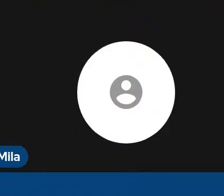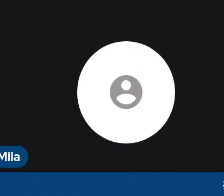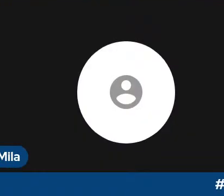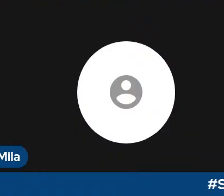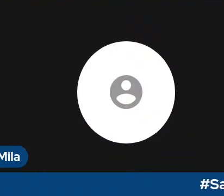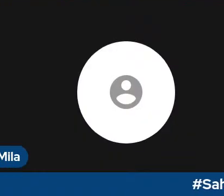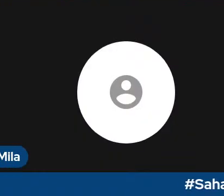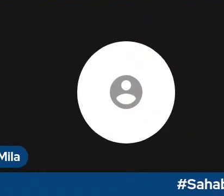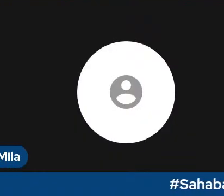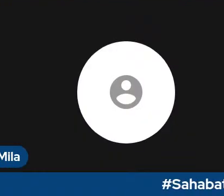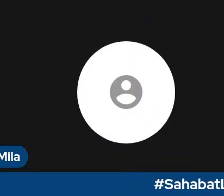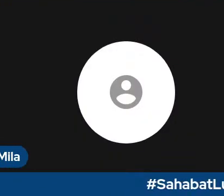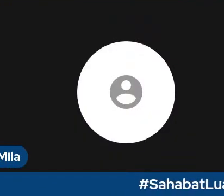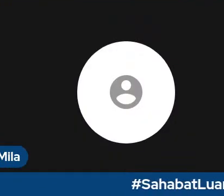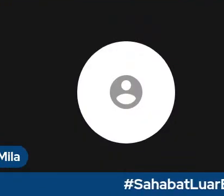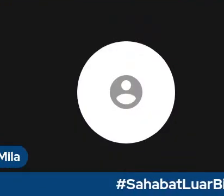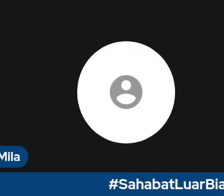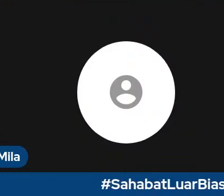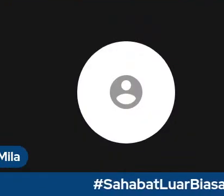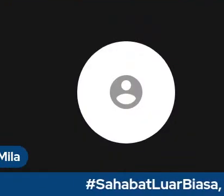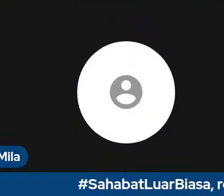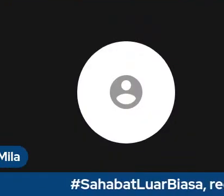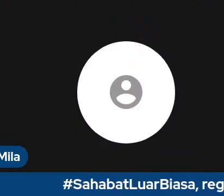memberi tambahan ini loh